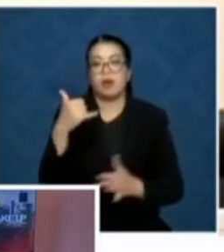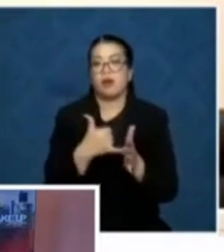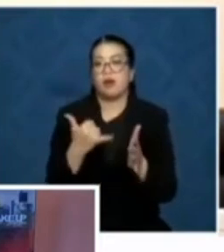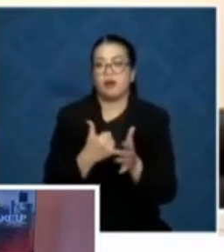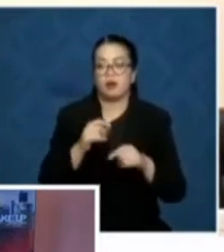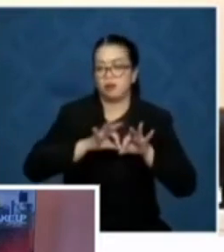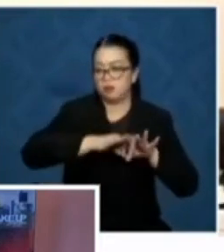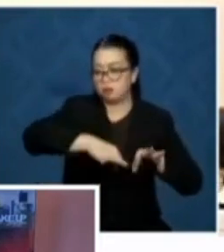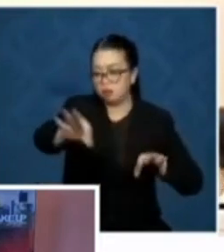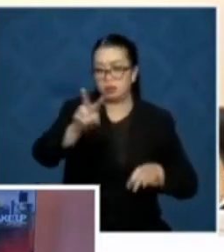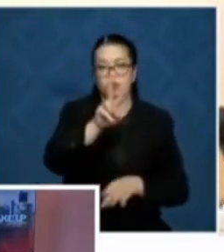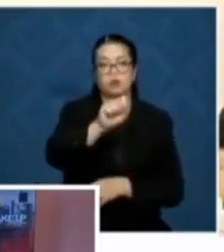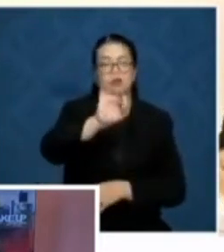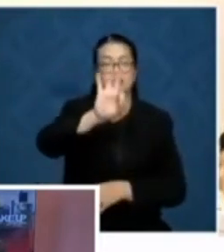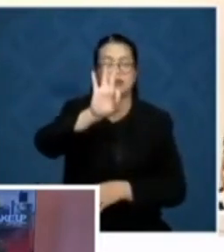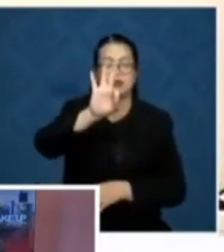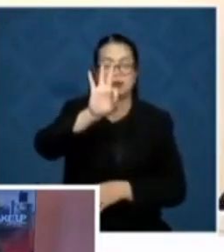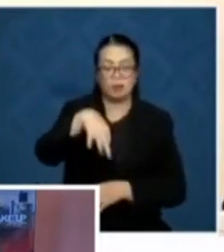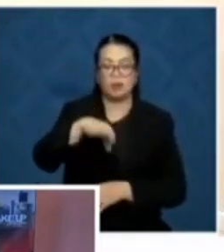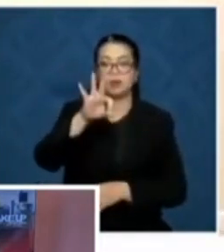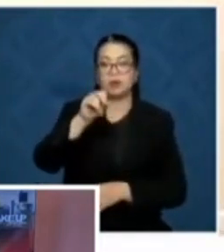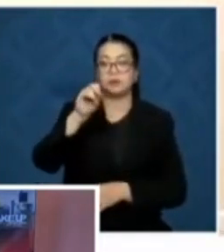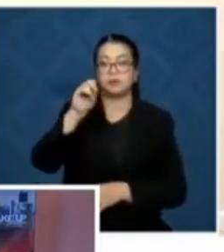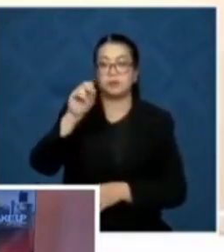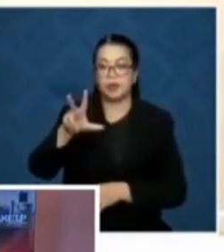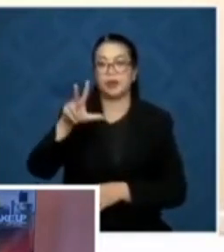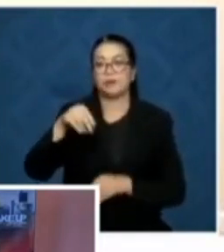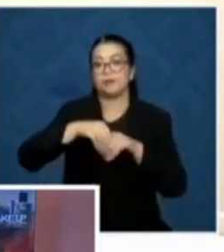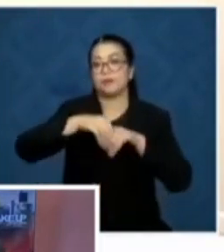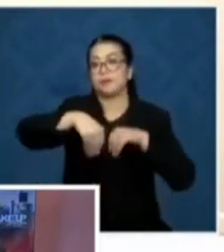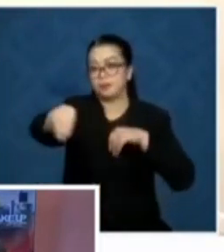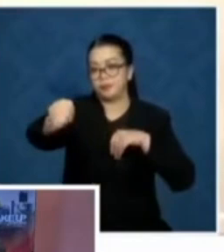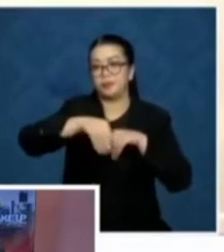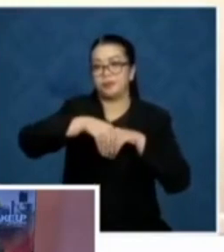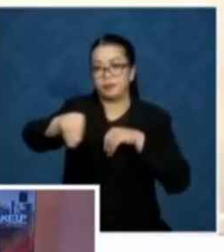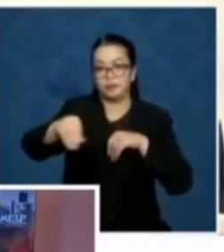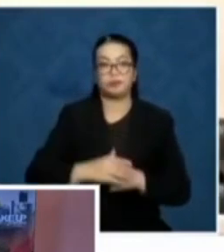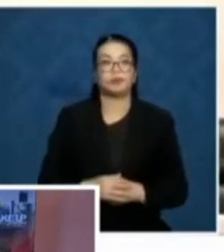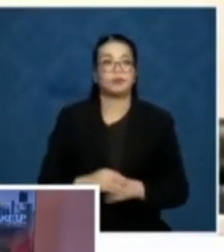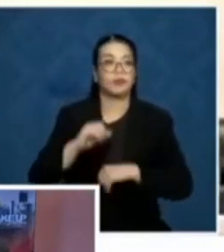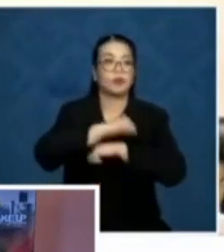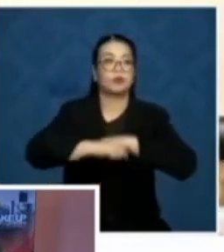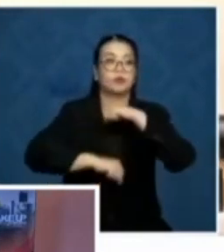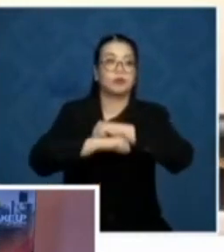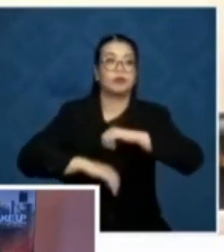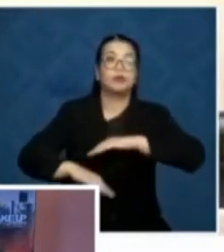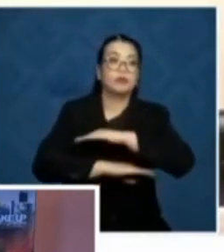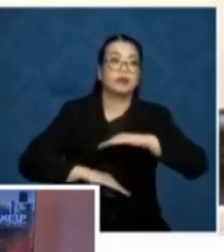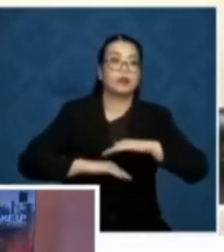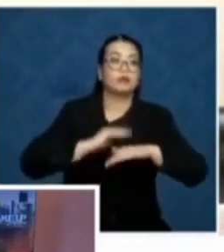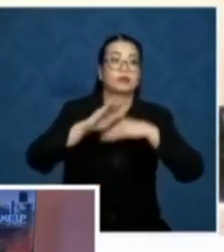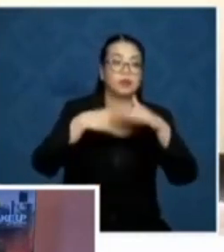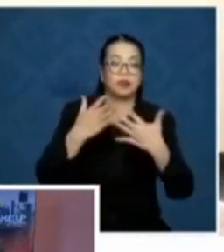ใครหน้าไหนเข้ามาก็จะถูกครอบด้วยสิ่งที่ระบอบประยุทธ์ล็อกสเปคไว้หมดแล้ว ครับ ไม่ว่าเป็นใครก็ต